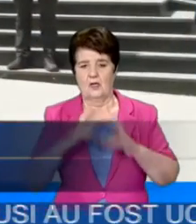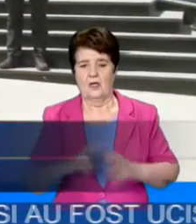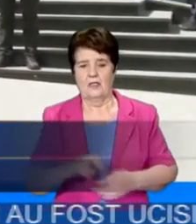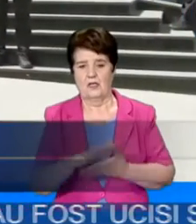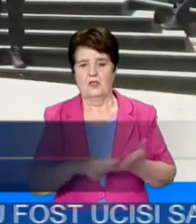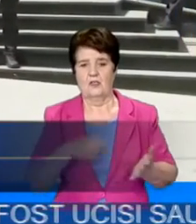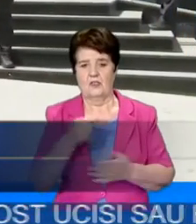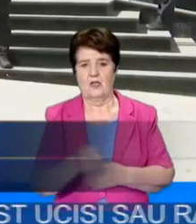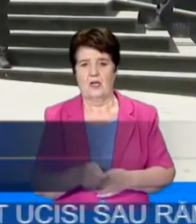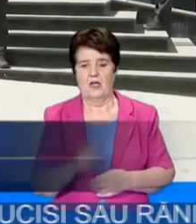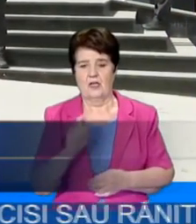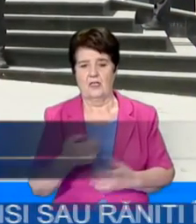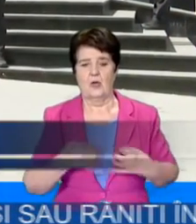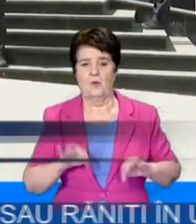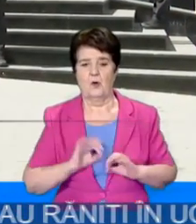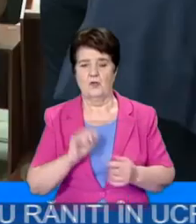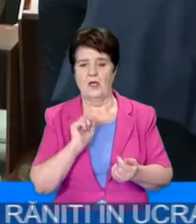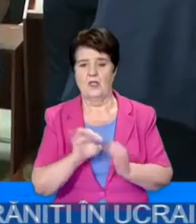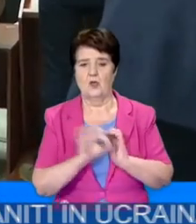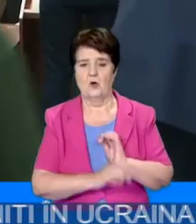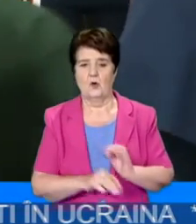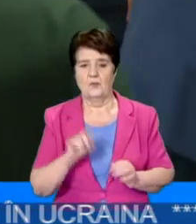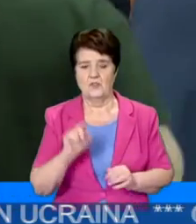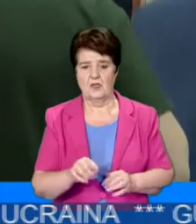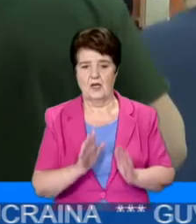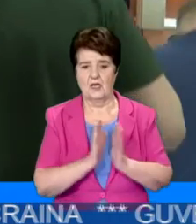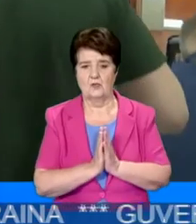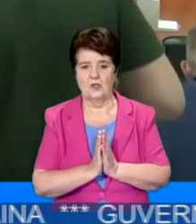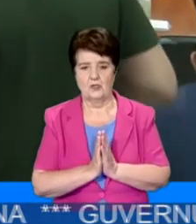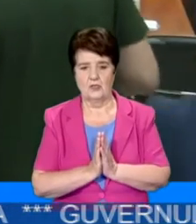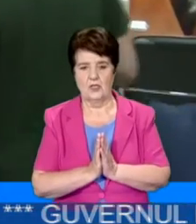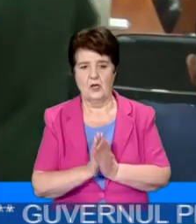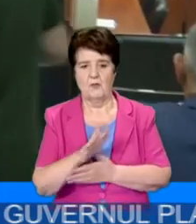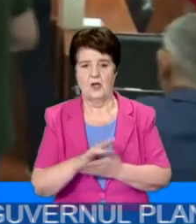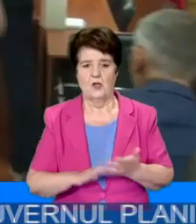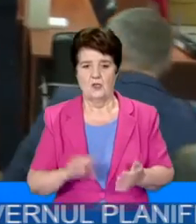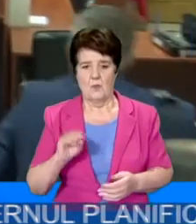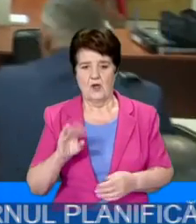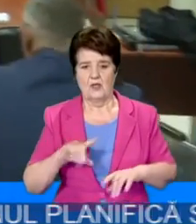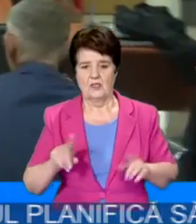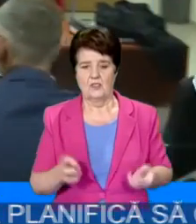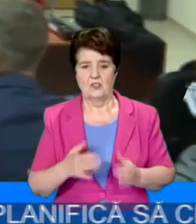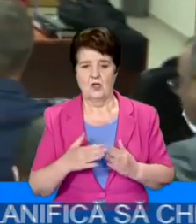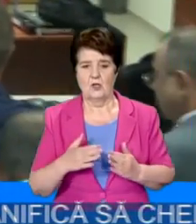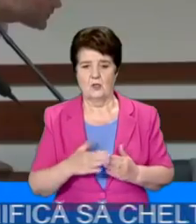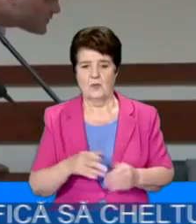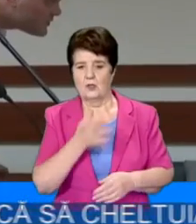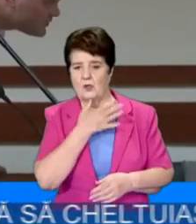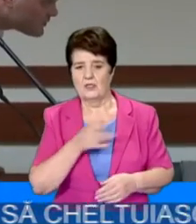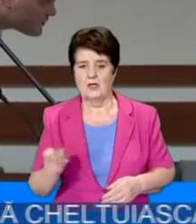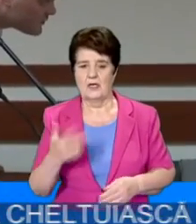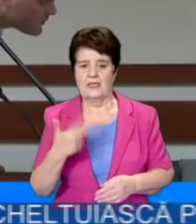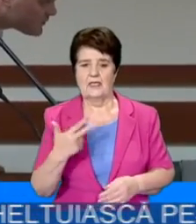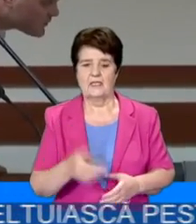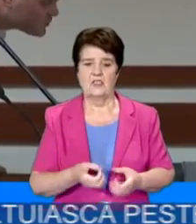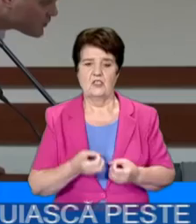cererea depusă de procurorii anticorupție, prin care se solicită prelungirea mandatului de arest la domiciliu pe un termen de 30